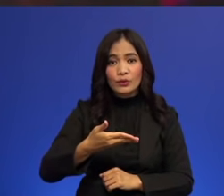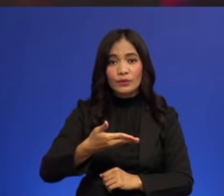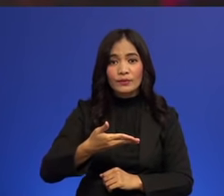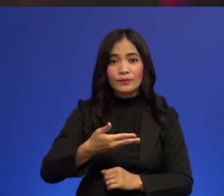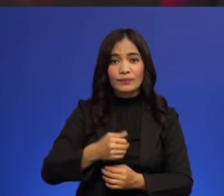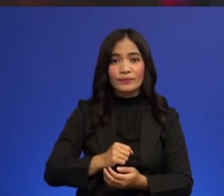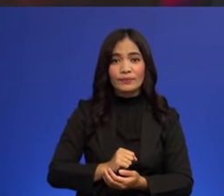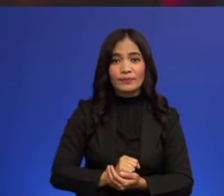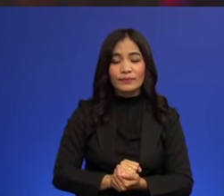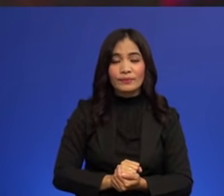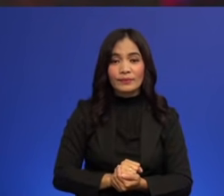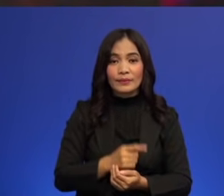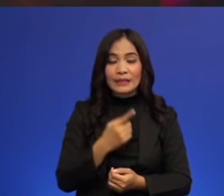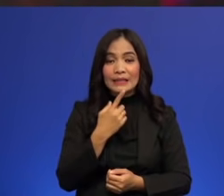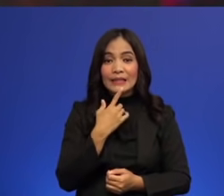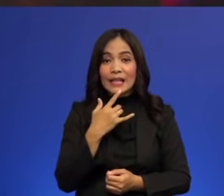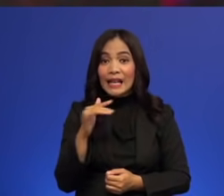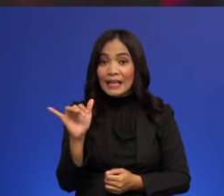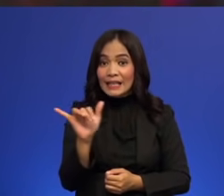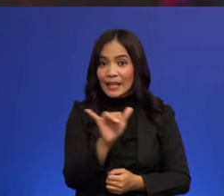70 tahun.